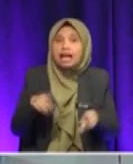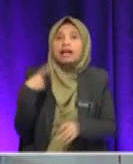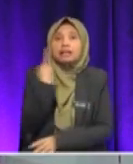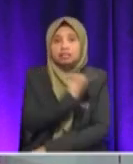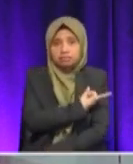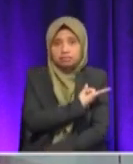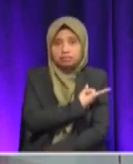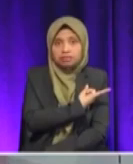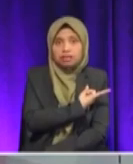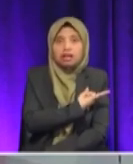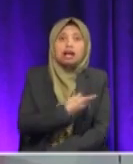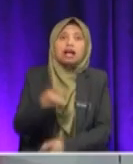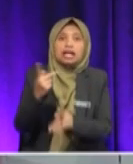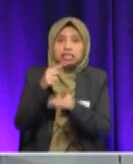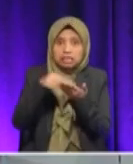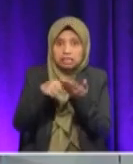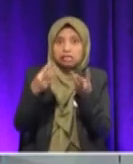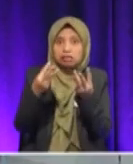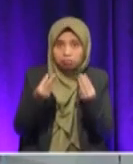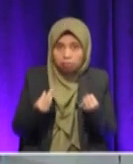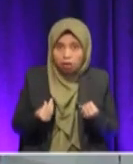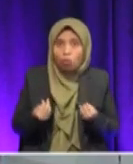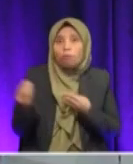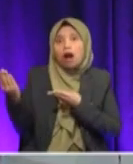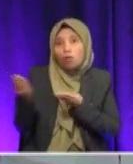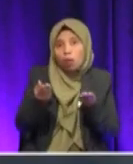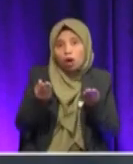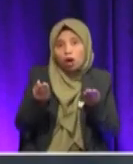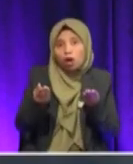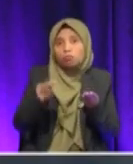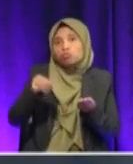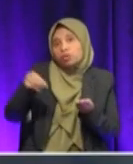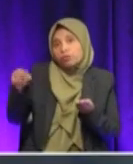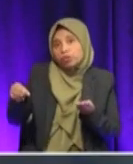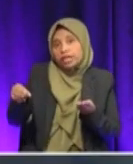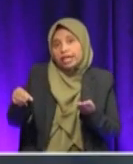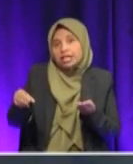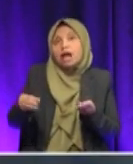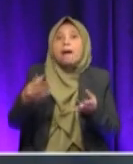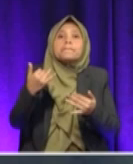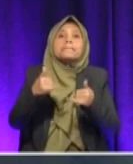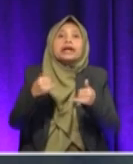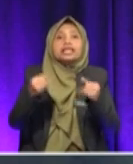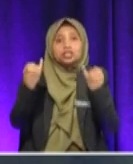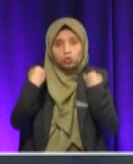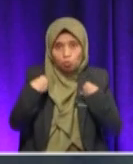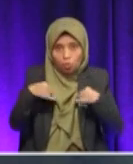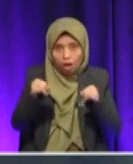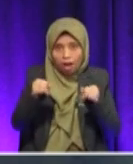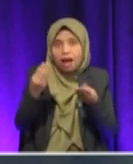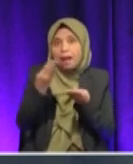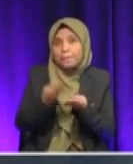ini cek guna ajak mujhko di rumah dan Safika kita nggak main jual-beli nah guna Juan